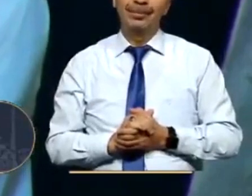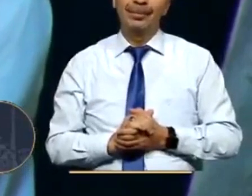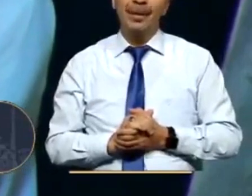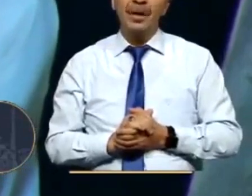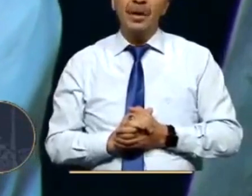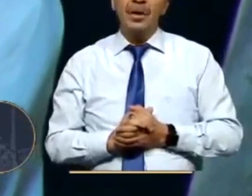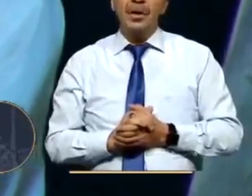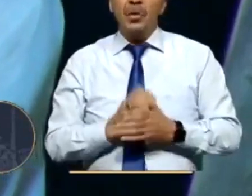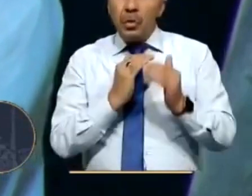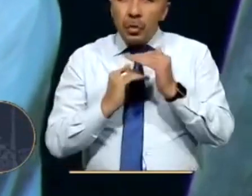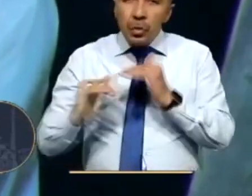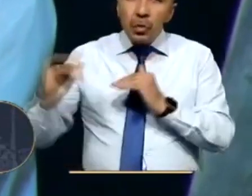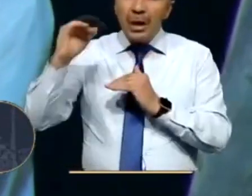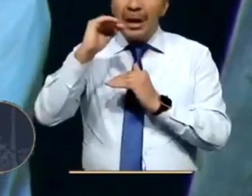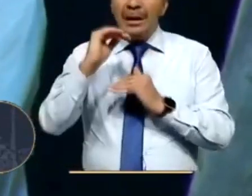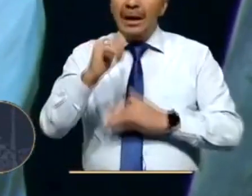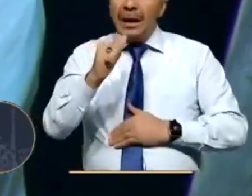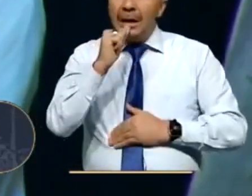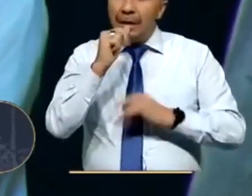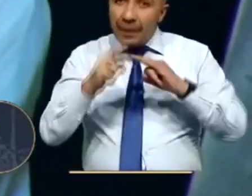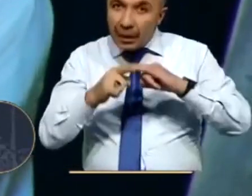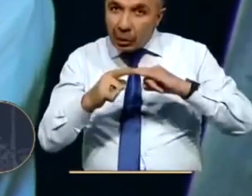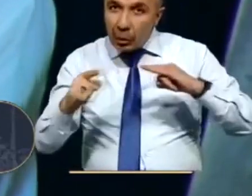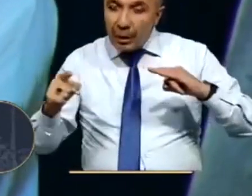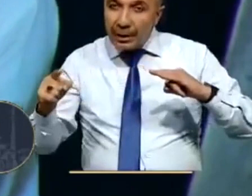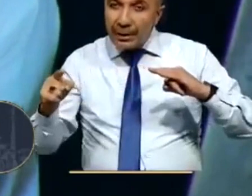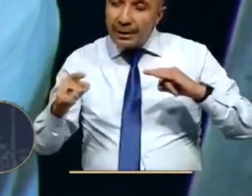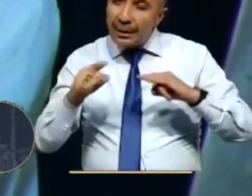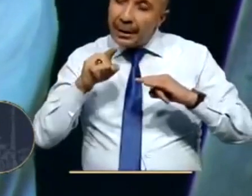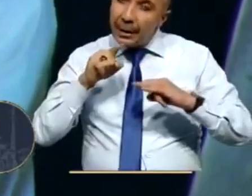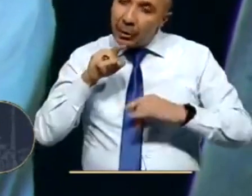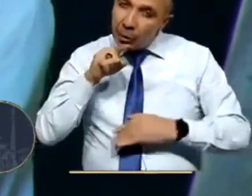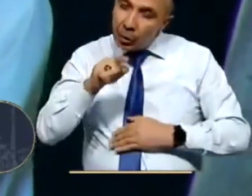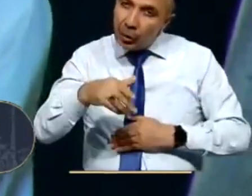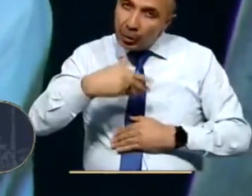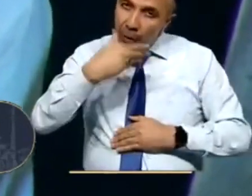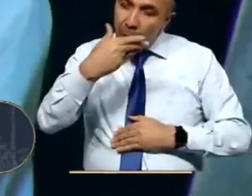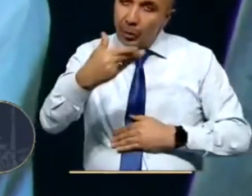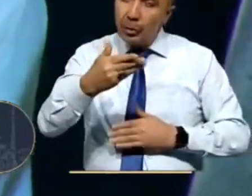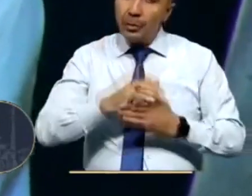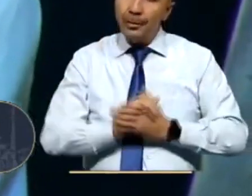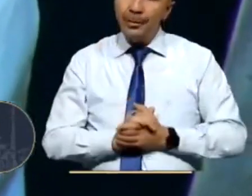okuduğum Kevser suresinde Yüce Rabbimiz şöyle buyurmaktadır.